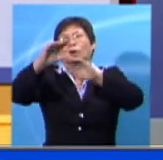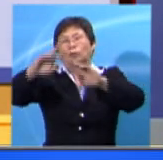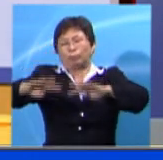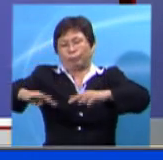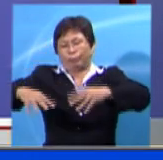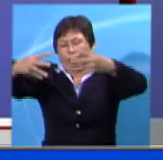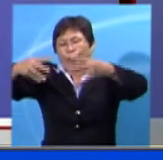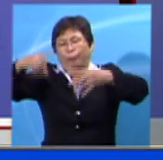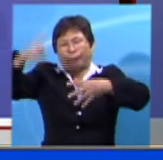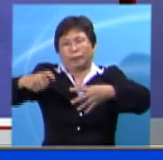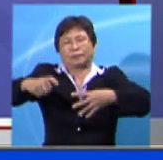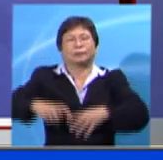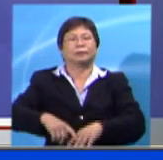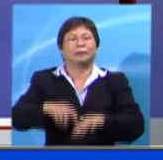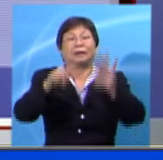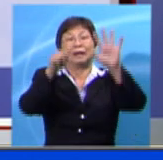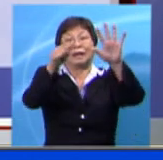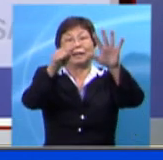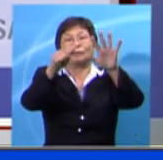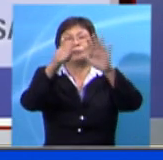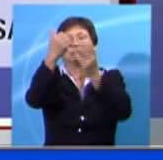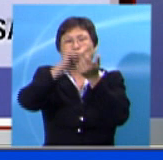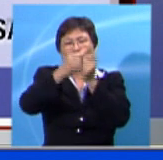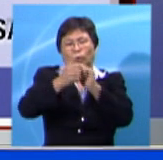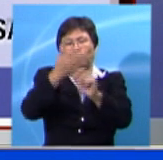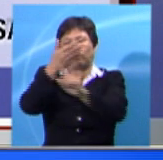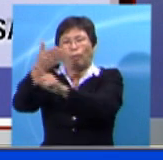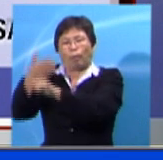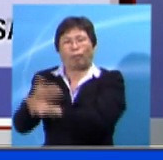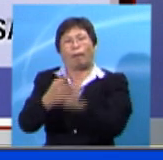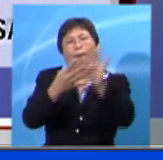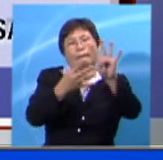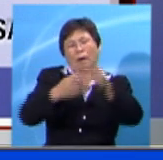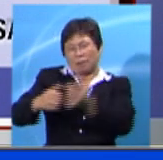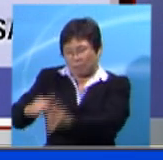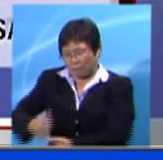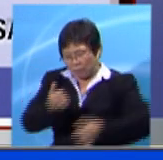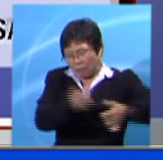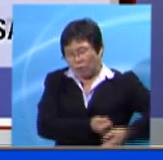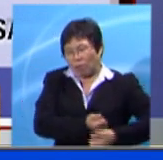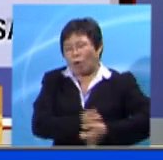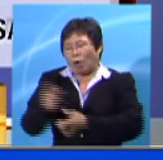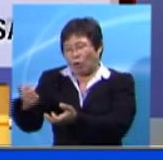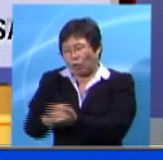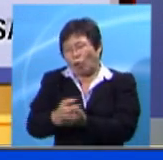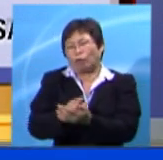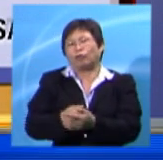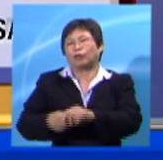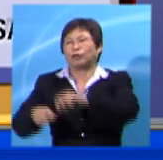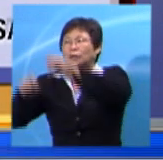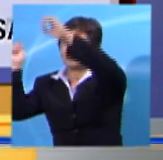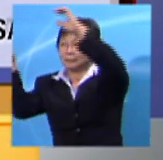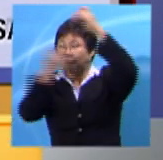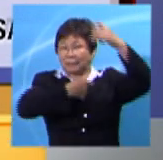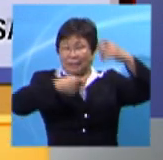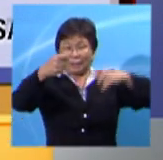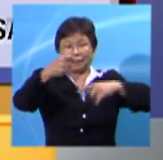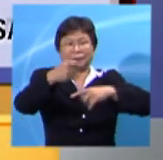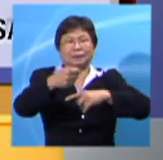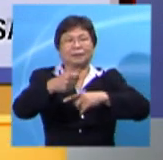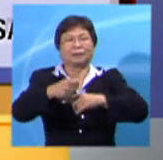akhir manakala enam sukan digugurkan empat daripadanya ku pedang Golf dan tenis digugurkan oleh